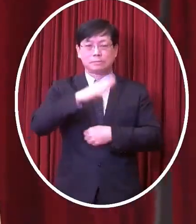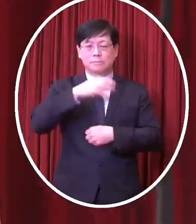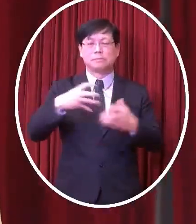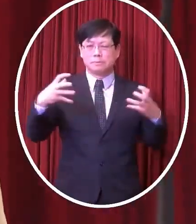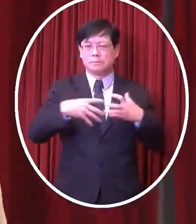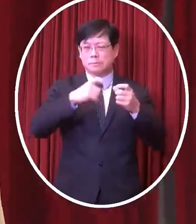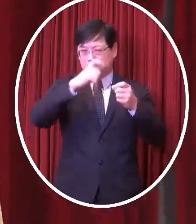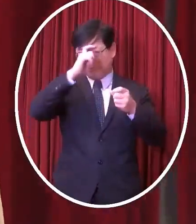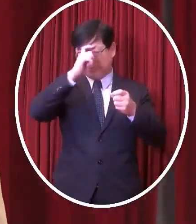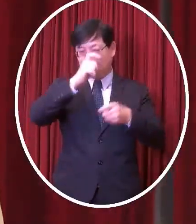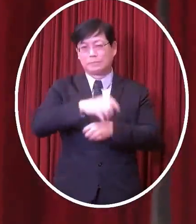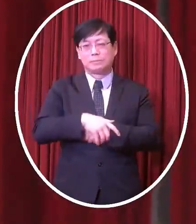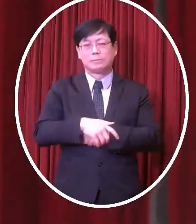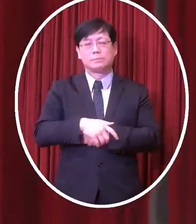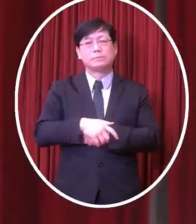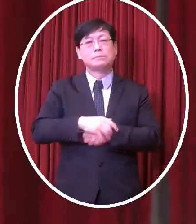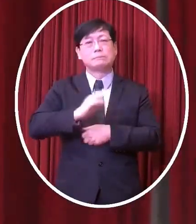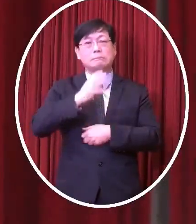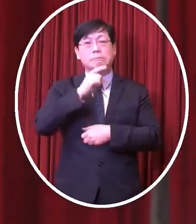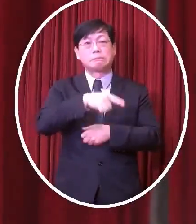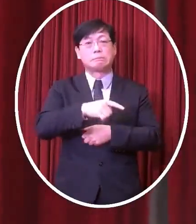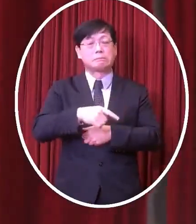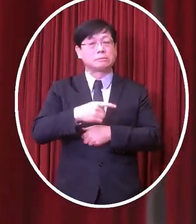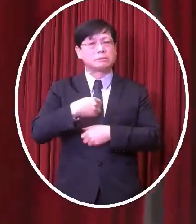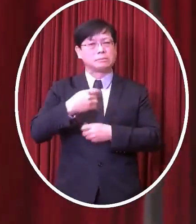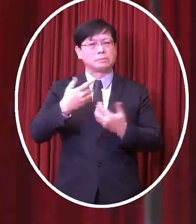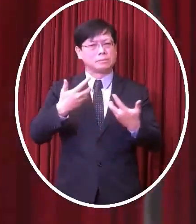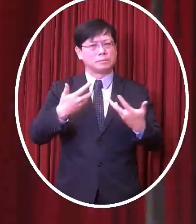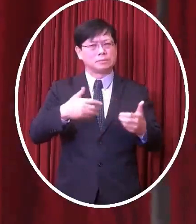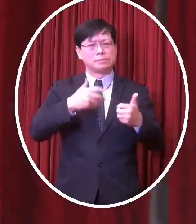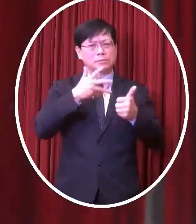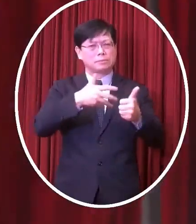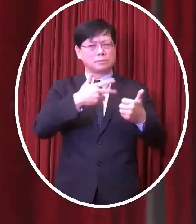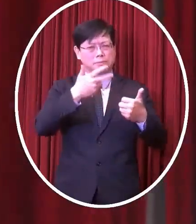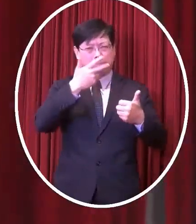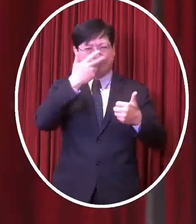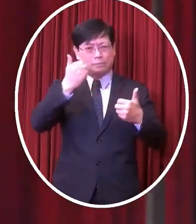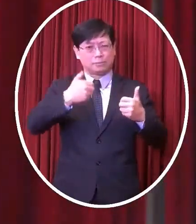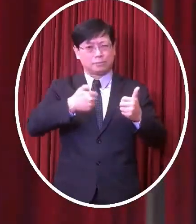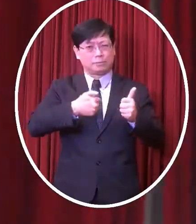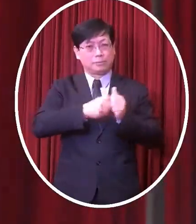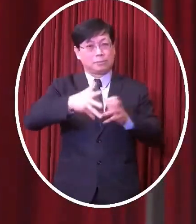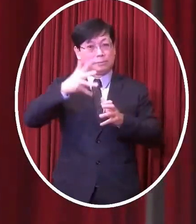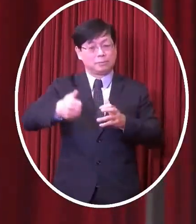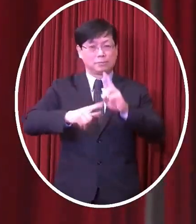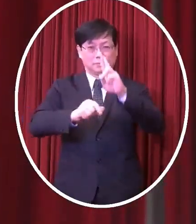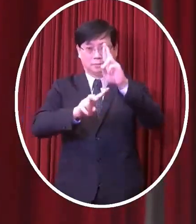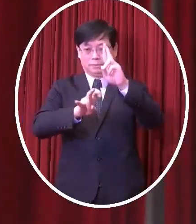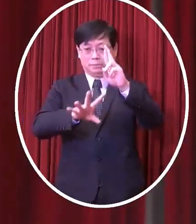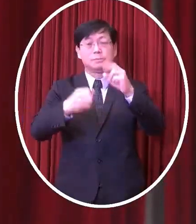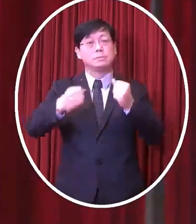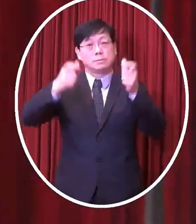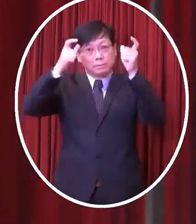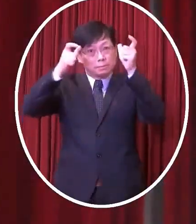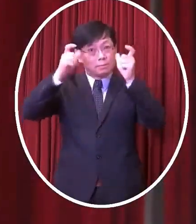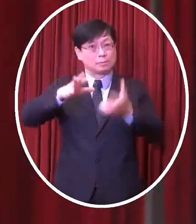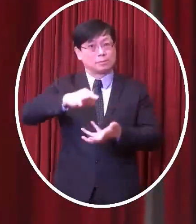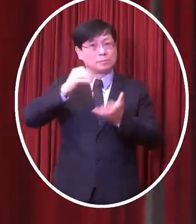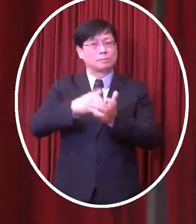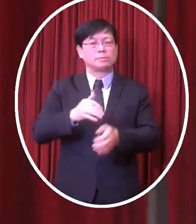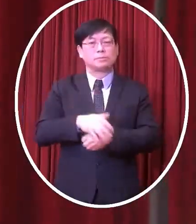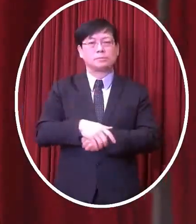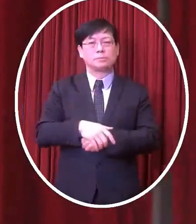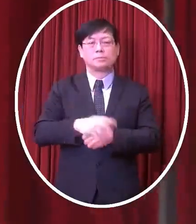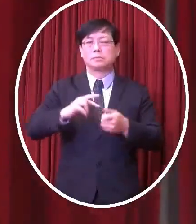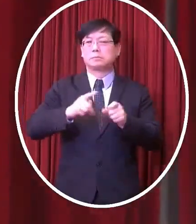期待，但是呢，因为其实这题想要请教赖副总统，过去在12月24号的时候，在高雄有特别提到